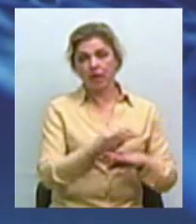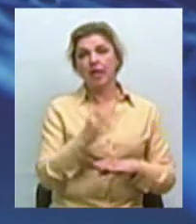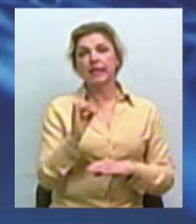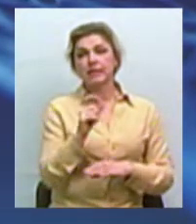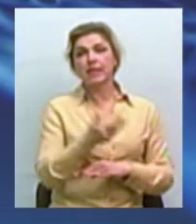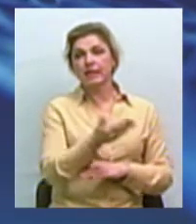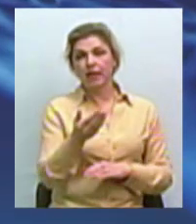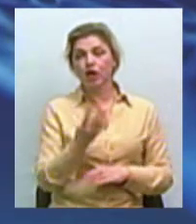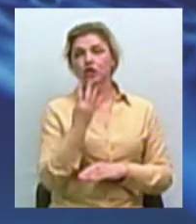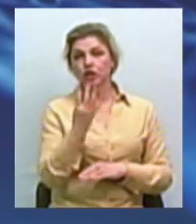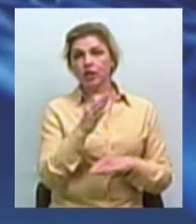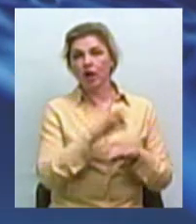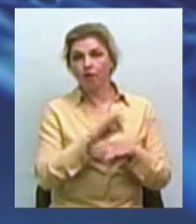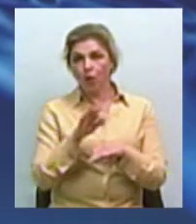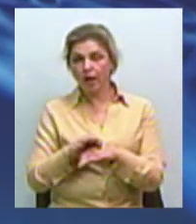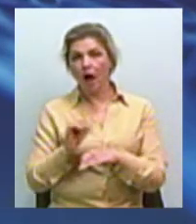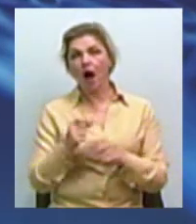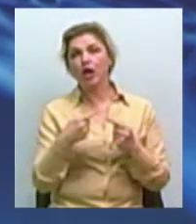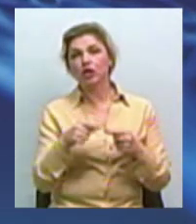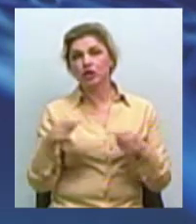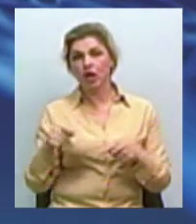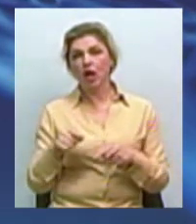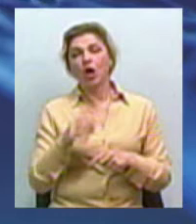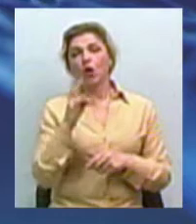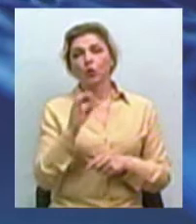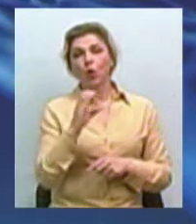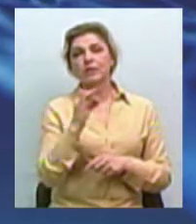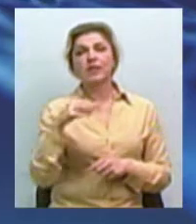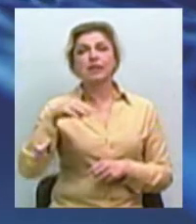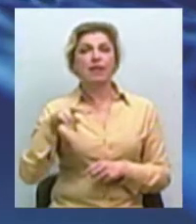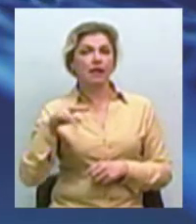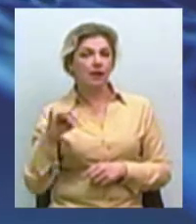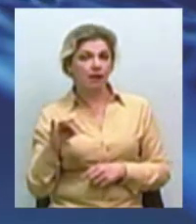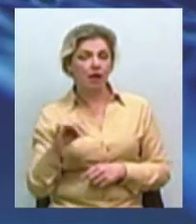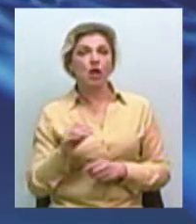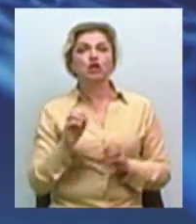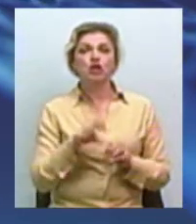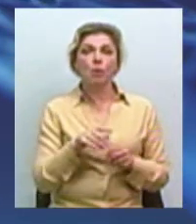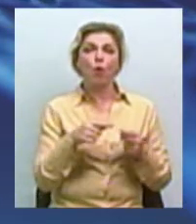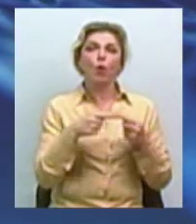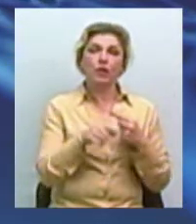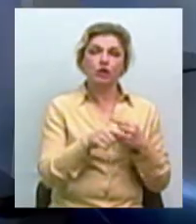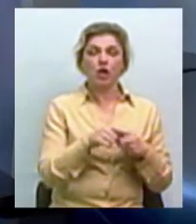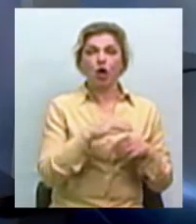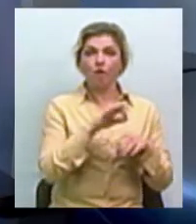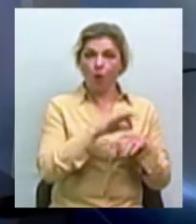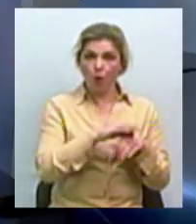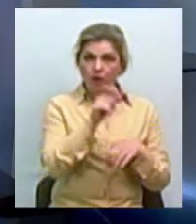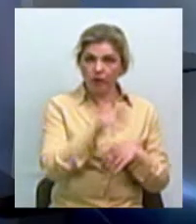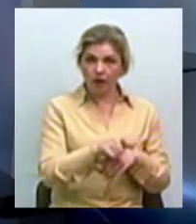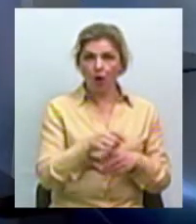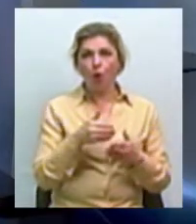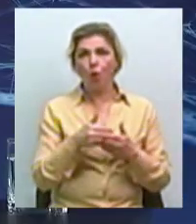4 хворі на дифтерію, інші – носії. Чим відрізняються хворі від носіїв?